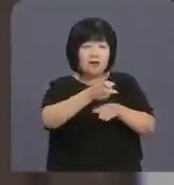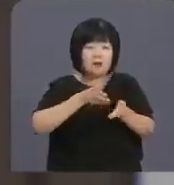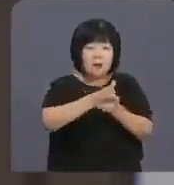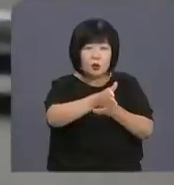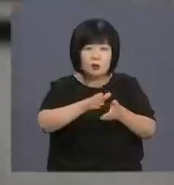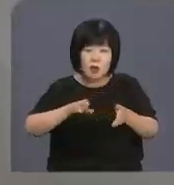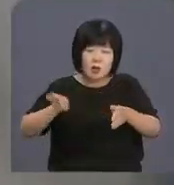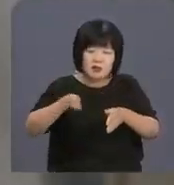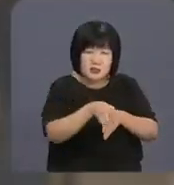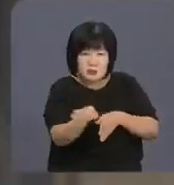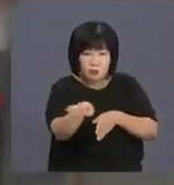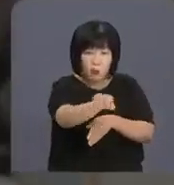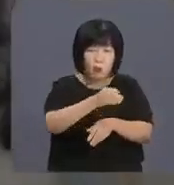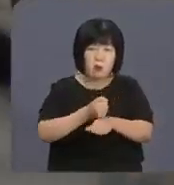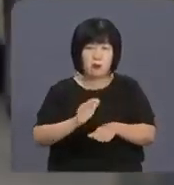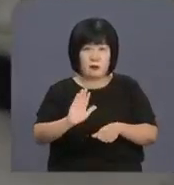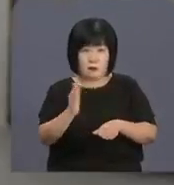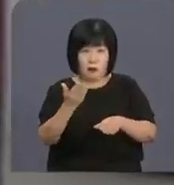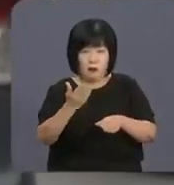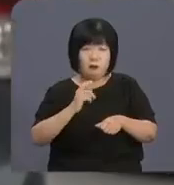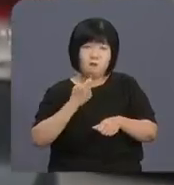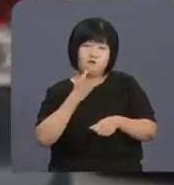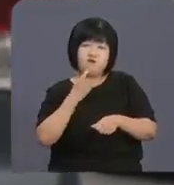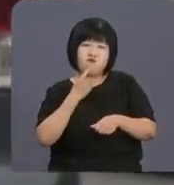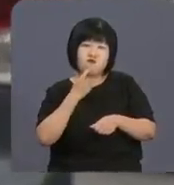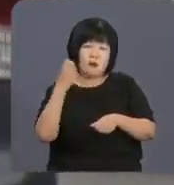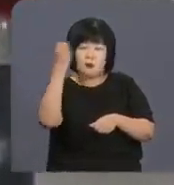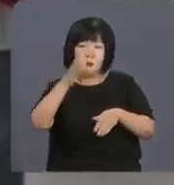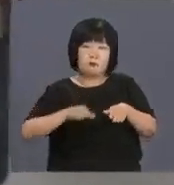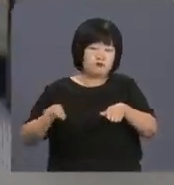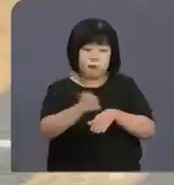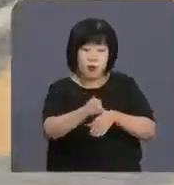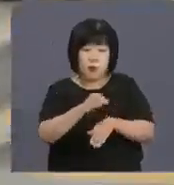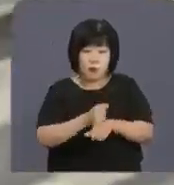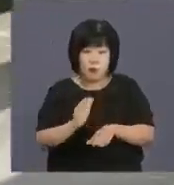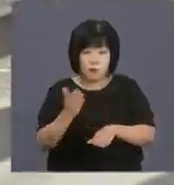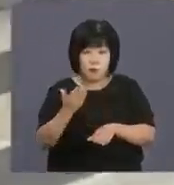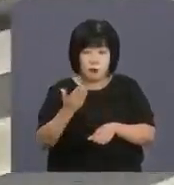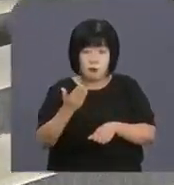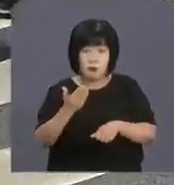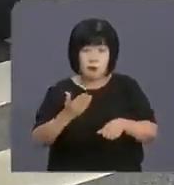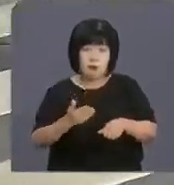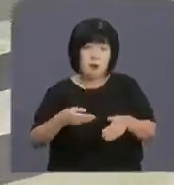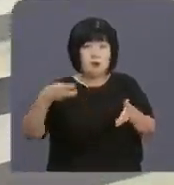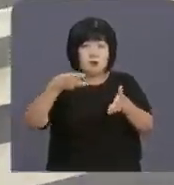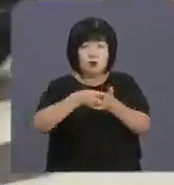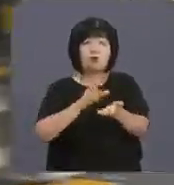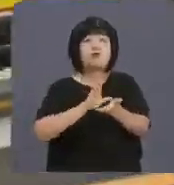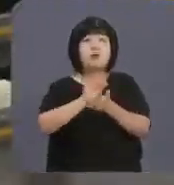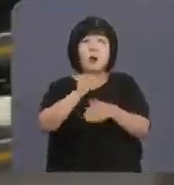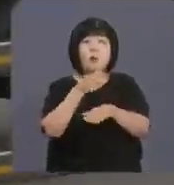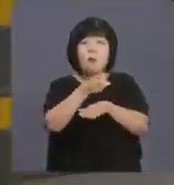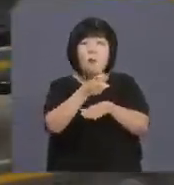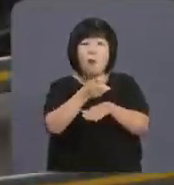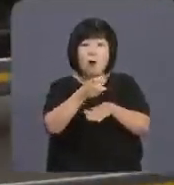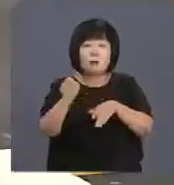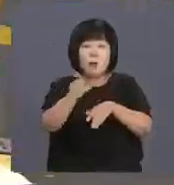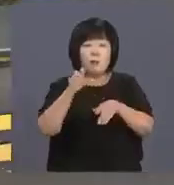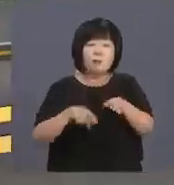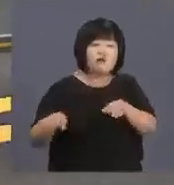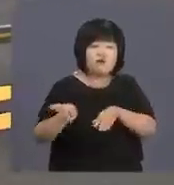오갑니다. 버스 전용 차로로 무리하게 끼어들기도 합니다. 정류장에서 막 출발하는 버스 앞을